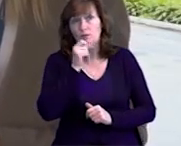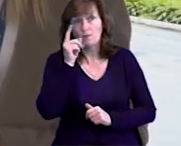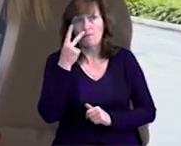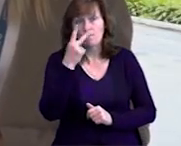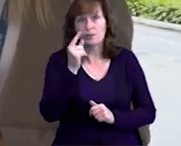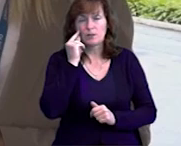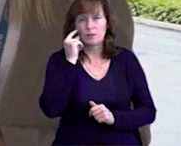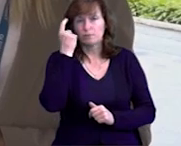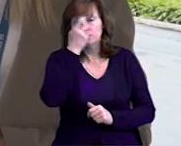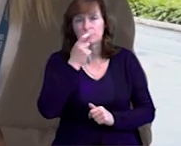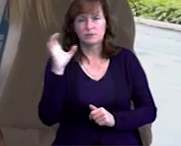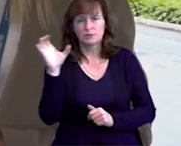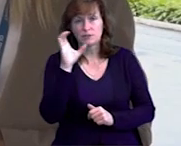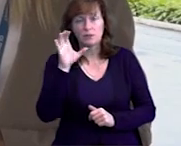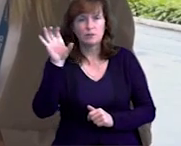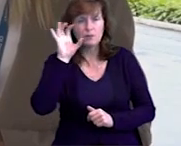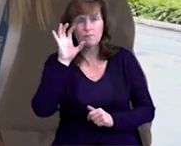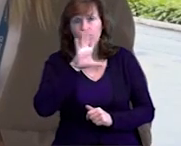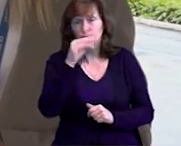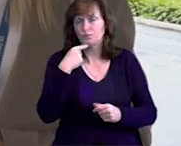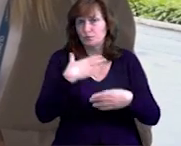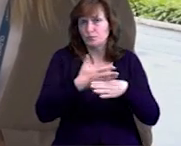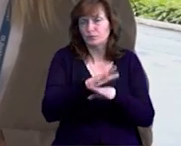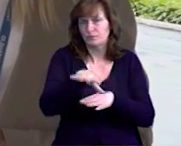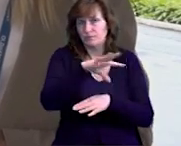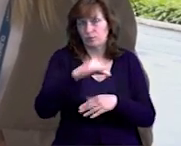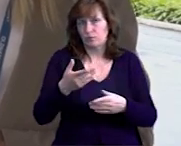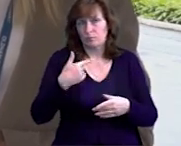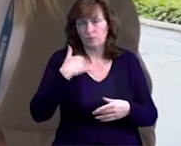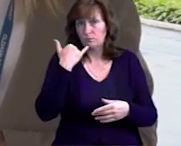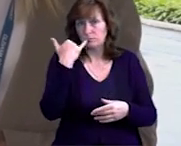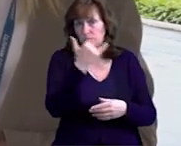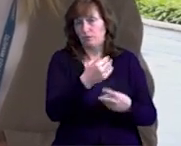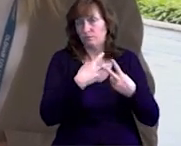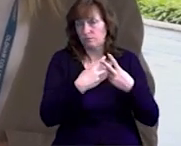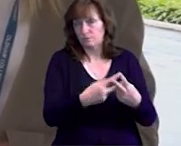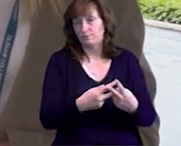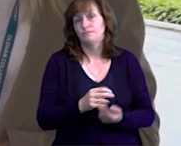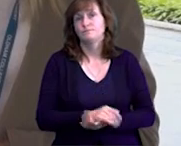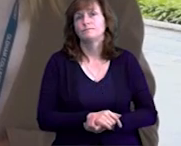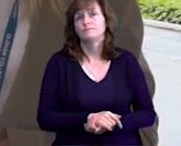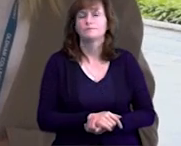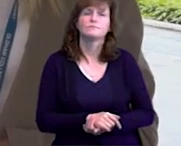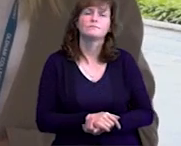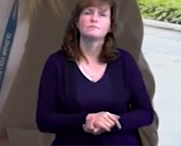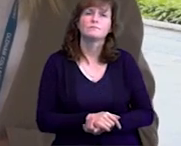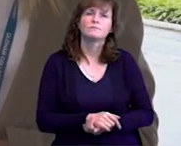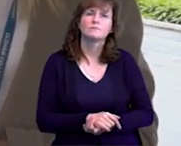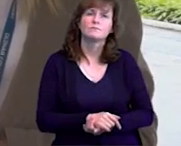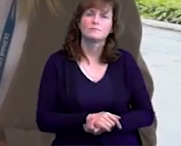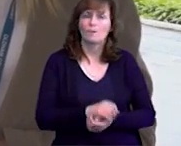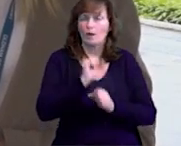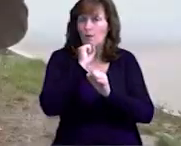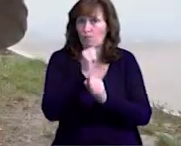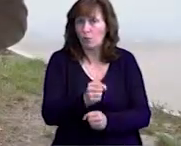у него повністю заплывший глаз, синий, на бороді розсечено, це все. Я звоню на тошнить. Он пошел в туалет дважды, он сходил, у него